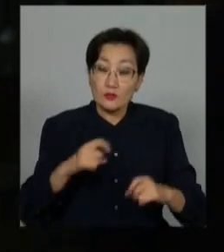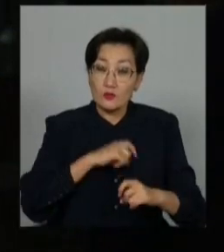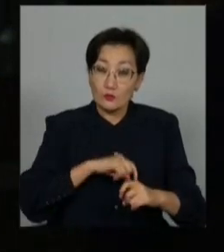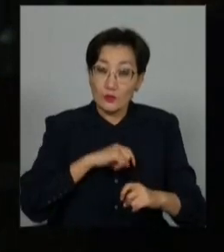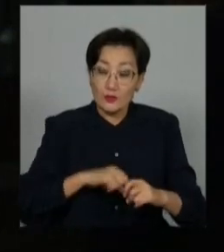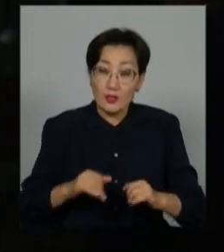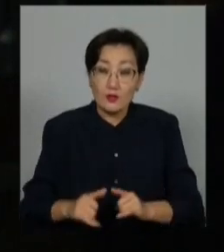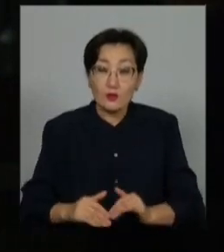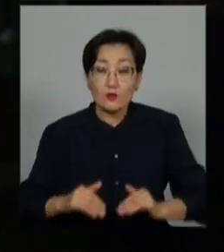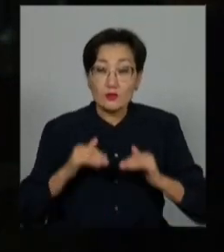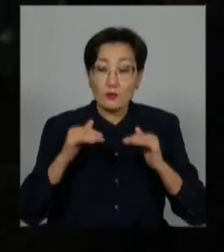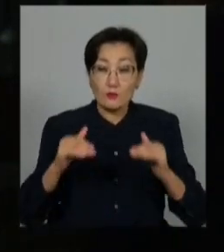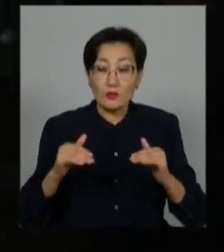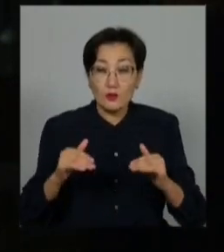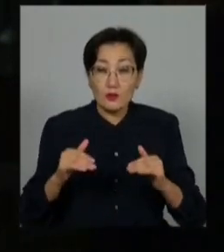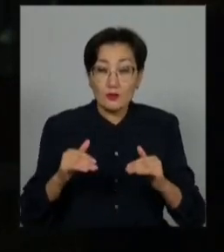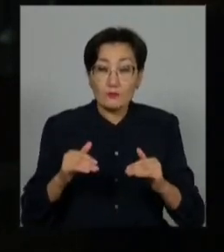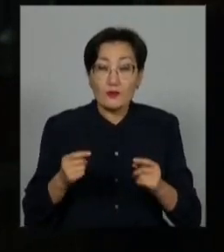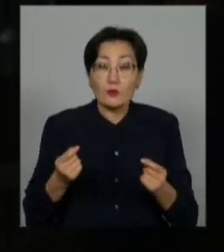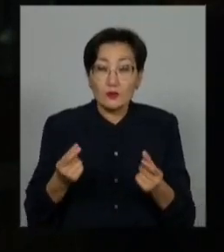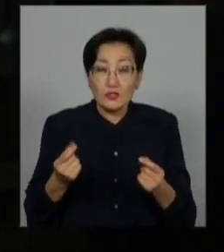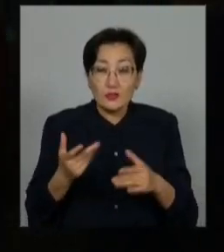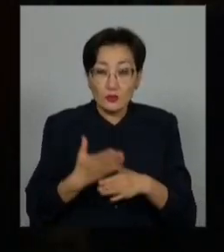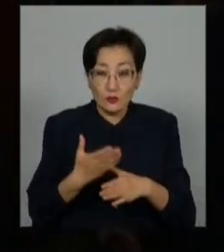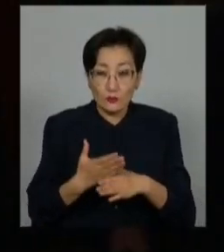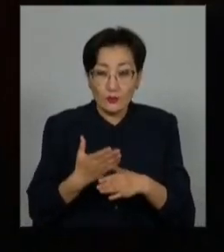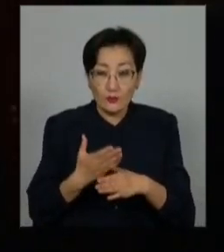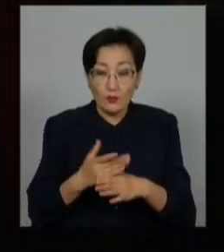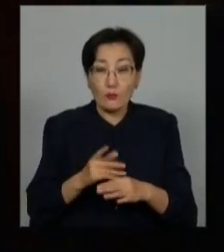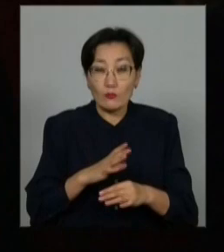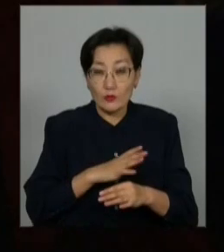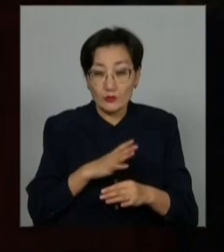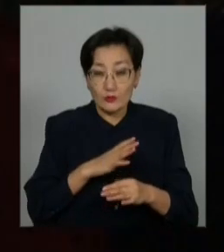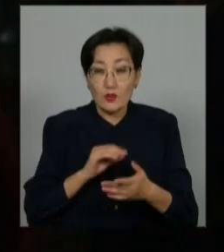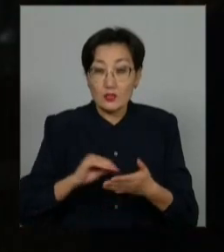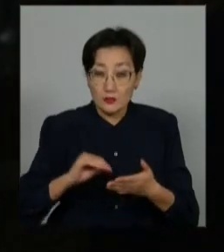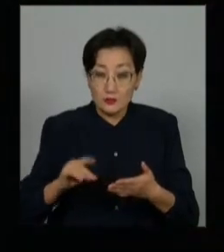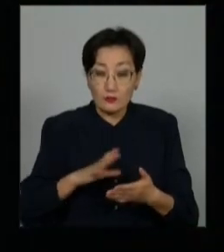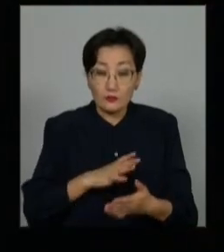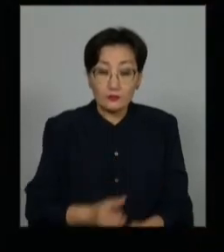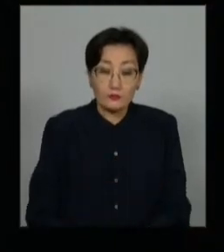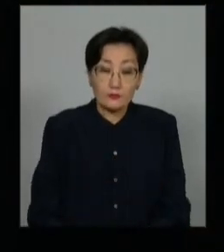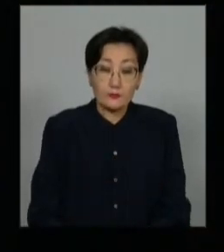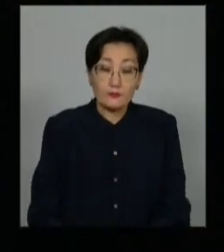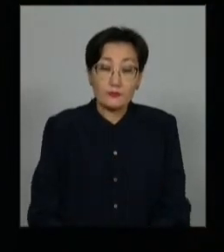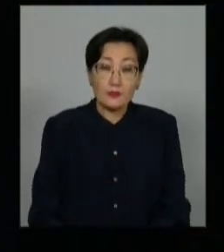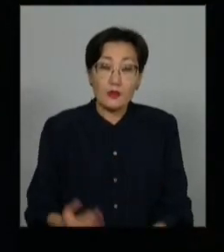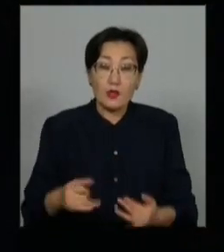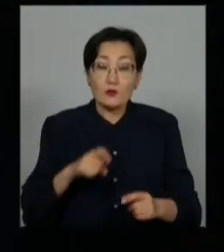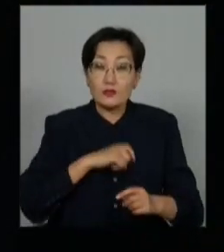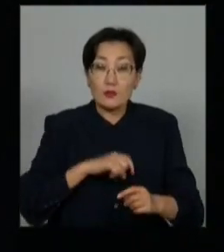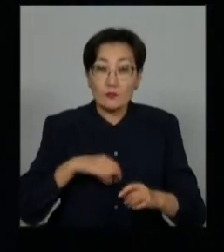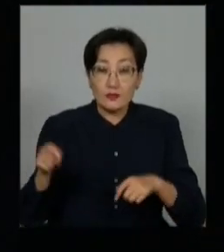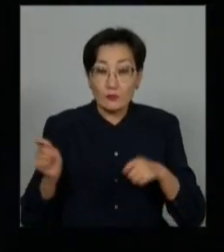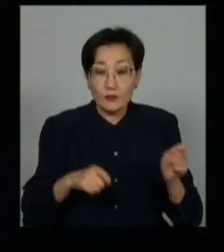рухани жетілуіне, қарлығаштың қанатымен су сепкендей болса да үлес тисін деп қаламға алынды. Сондай-ақ